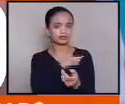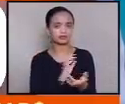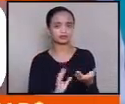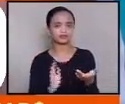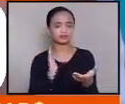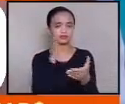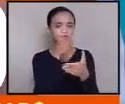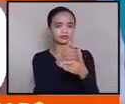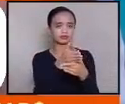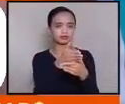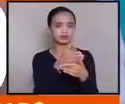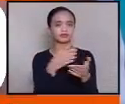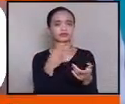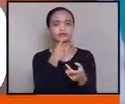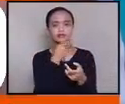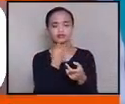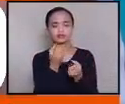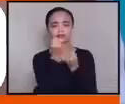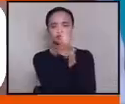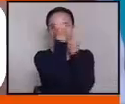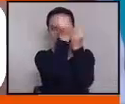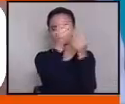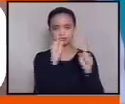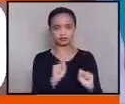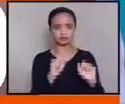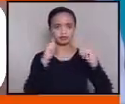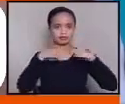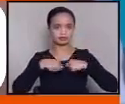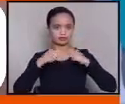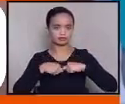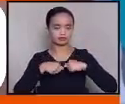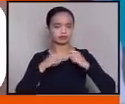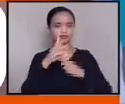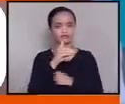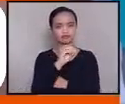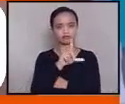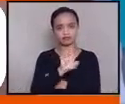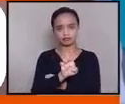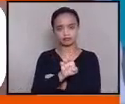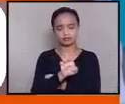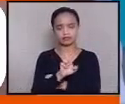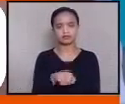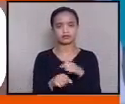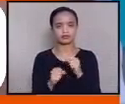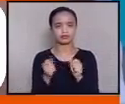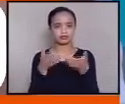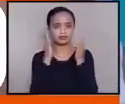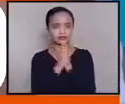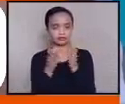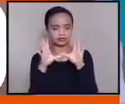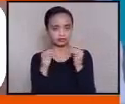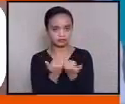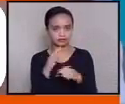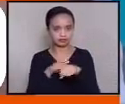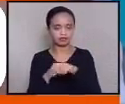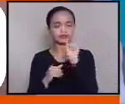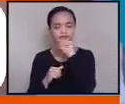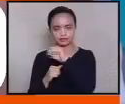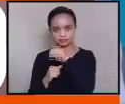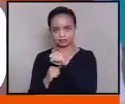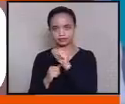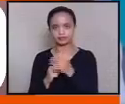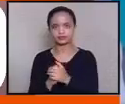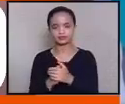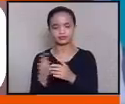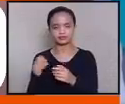inyong tanggapan kung kaninyo po kami i-refer para doon na lang po magkaarigluhan sa DOLE at doon po, po papatawag yung kumpanya. Ano po, Sir Raymond? Opo, opo. Para